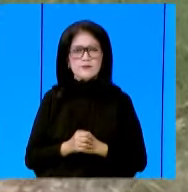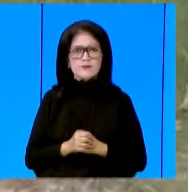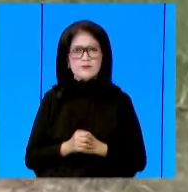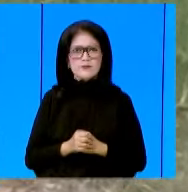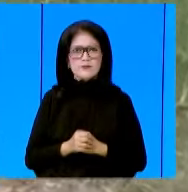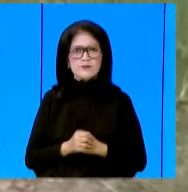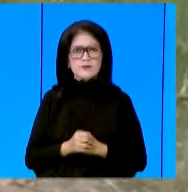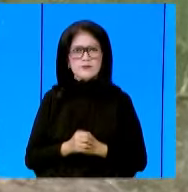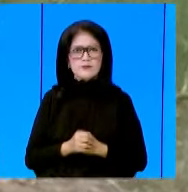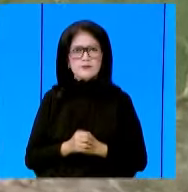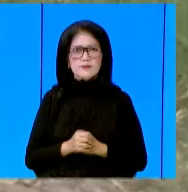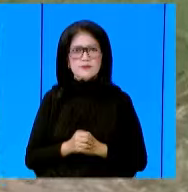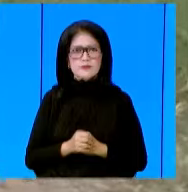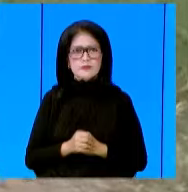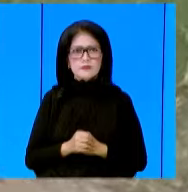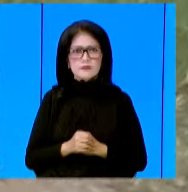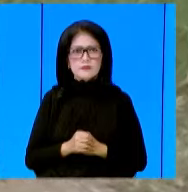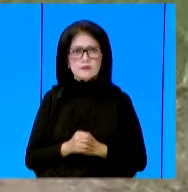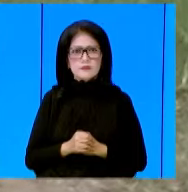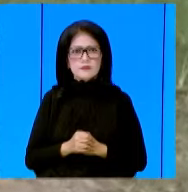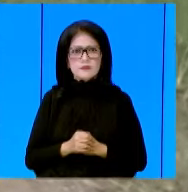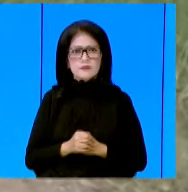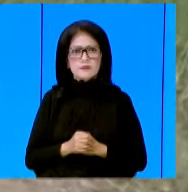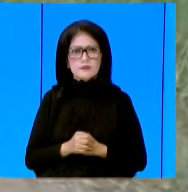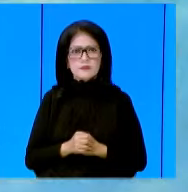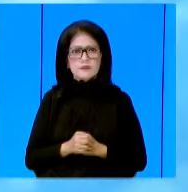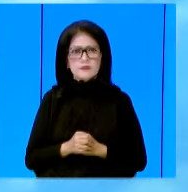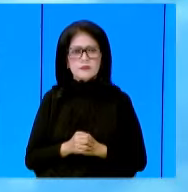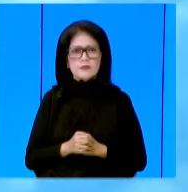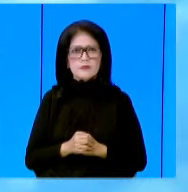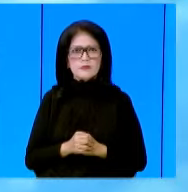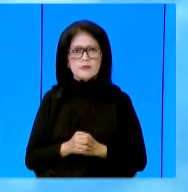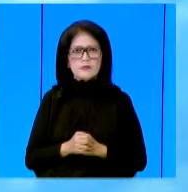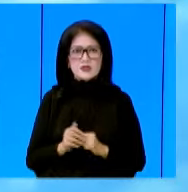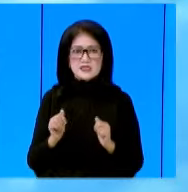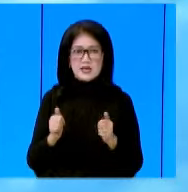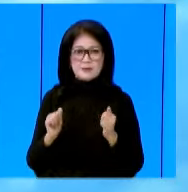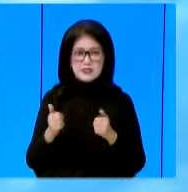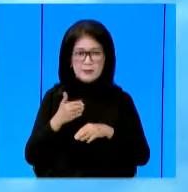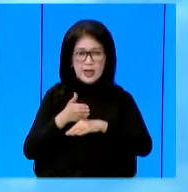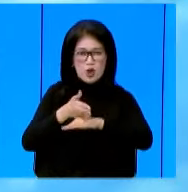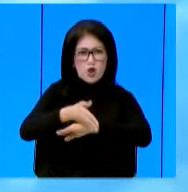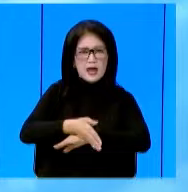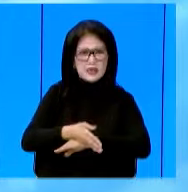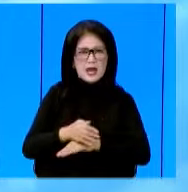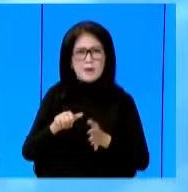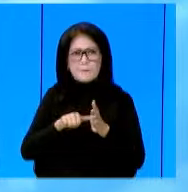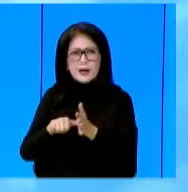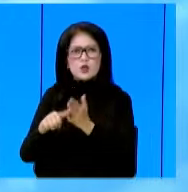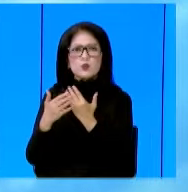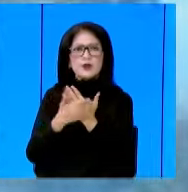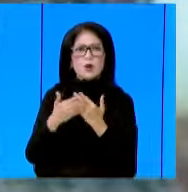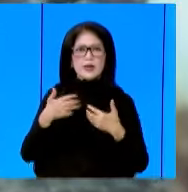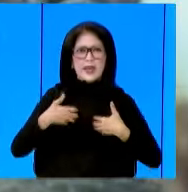Alif Sutarto, iNews melaporkan. Jelang Idul Adha, jasa perawatan hewan kurban